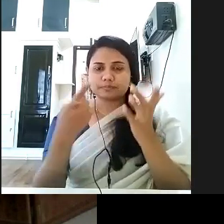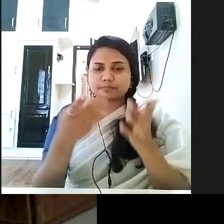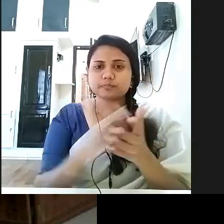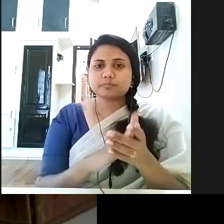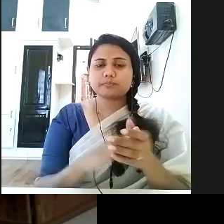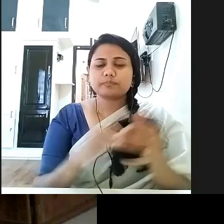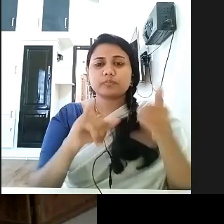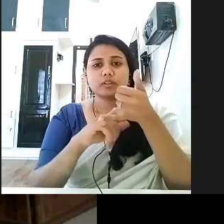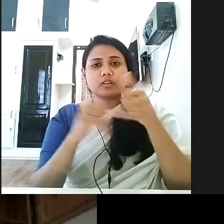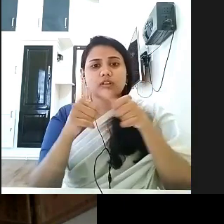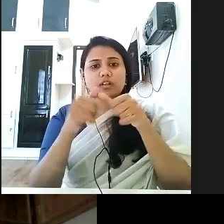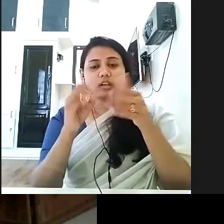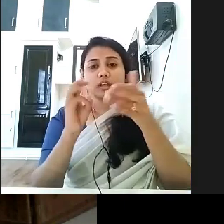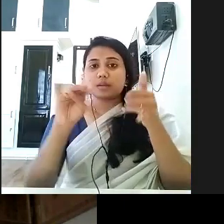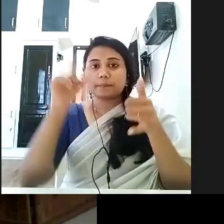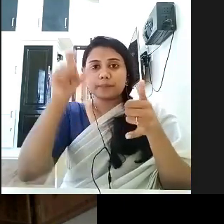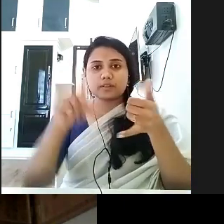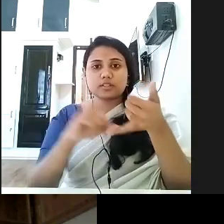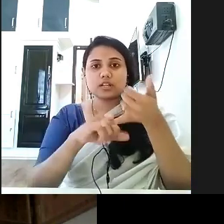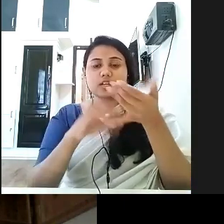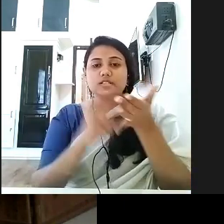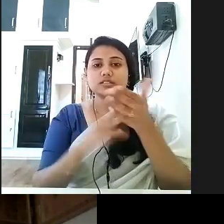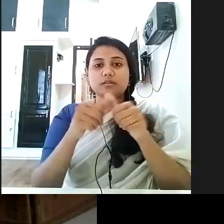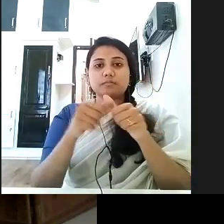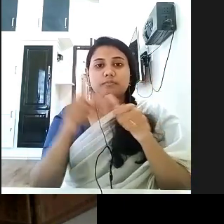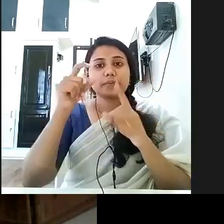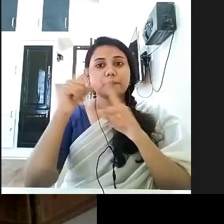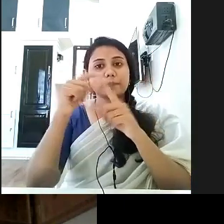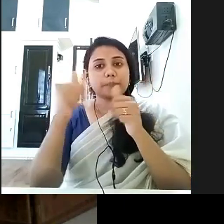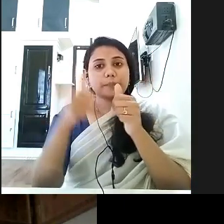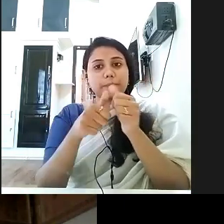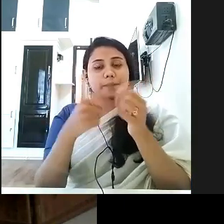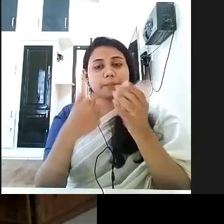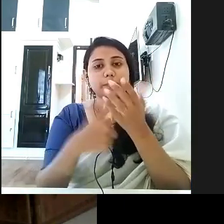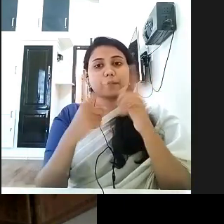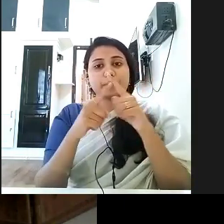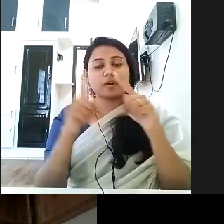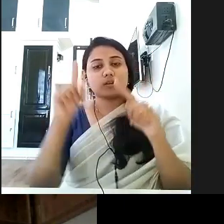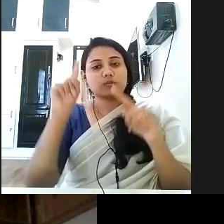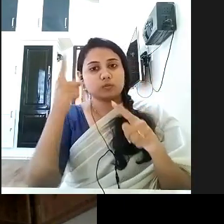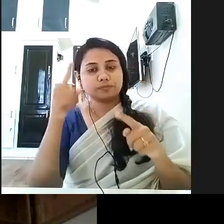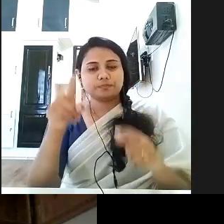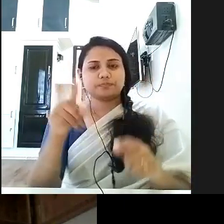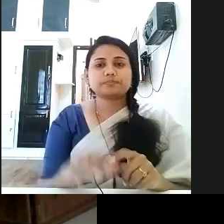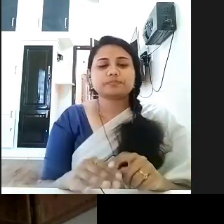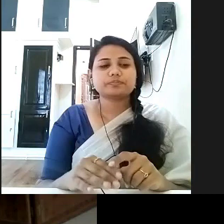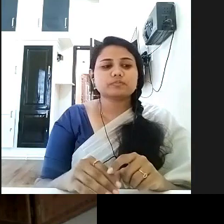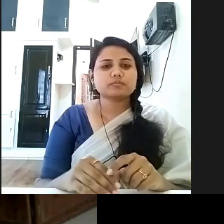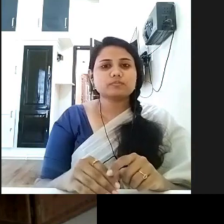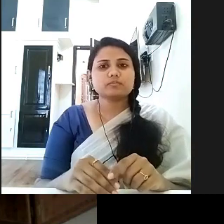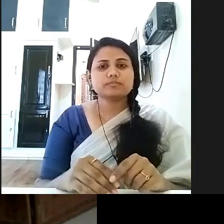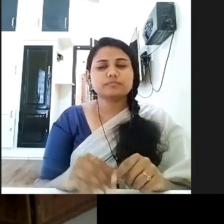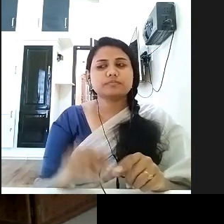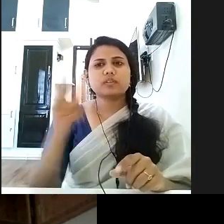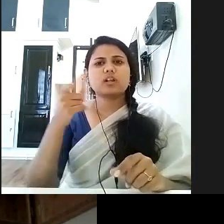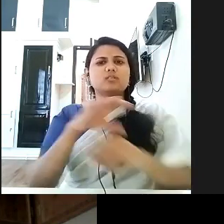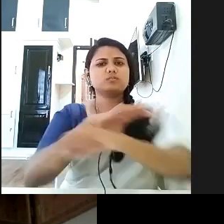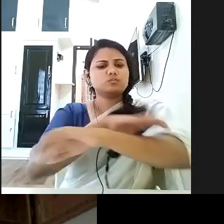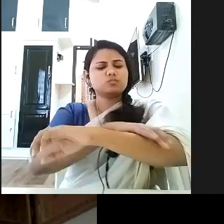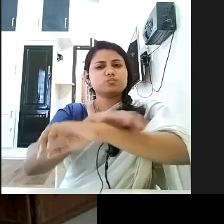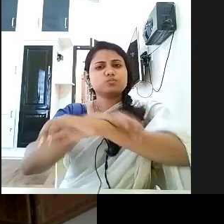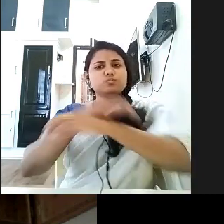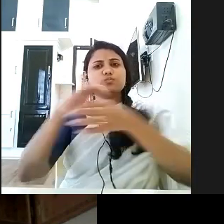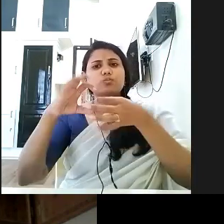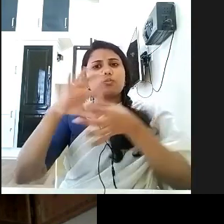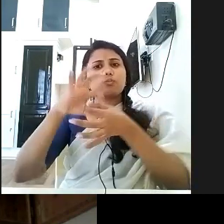SMA Part 1 ആണ് ഡയഗ്നോസ്റ്റിക് റിപ്പോർട്ട് ചെയ്തിരുന്നത്. സോ കറന്റ്ലി ഇവിടെ പറഞ്ഞ പോലെ തന്നെ എനിക്ക് ബോൺ പെയിൻ ഉണ്ട്. ഞാനൊരു സ്റ്റുഡന്റ് ആണ്.